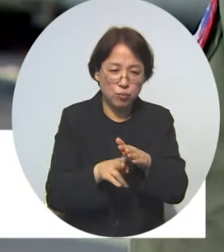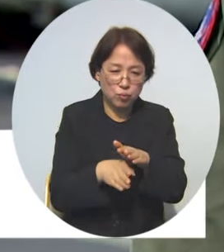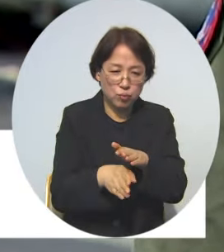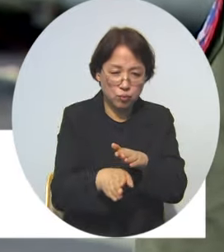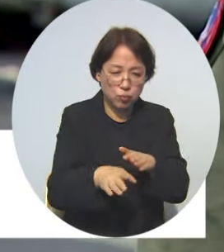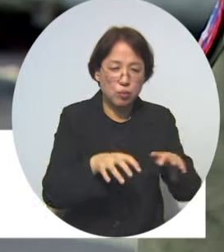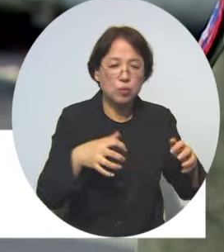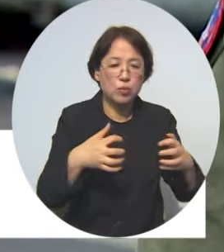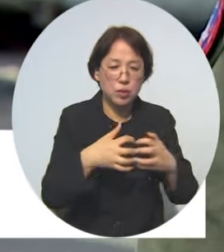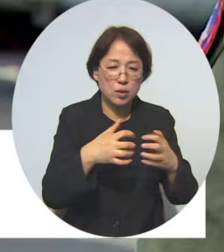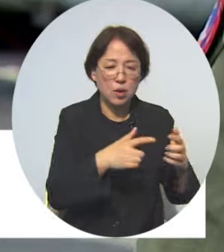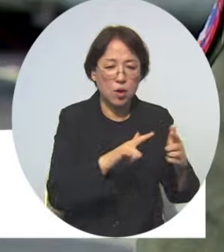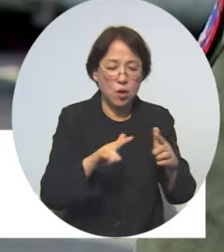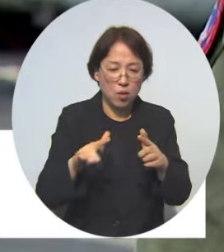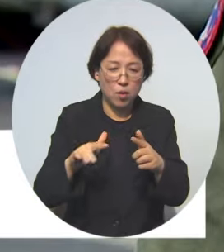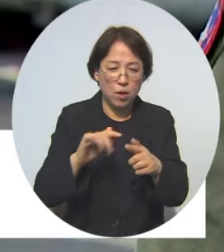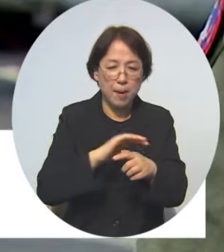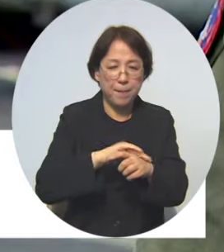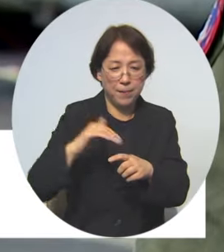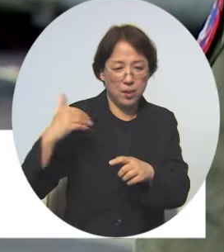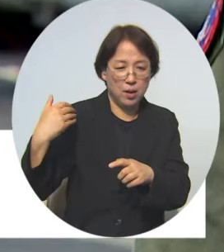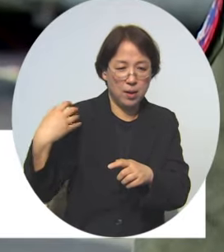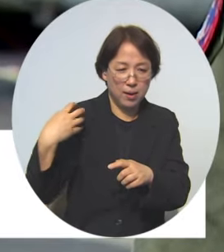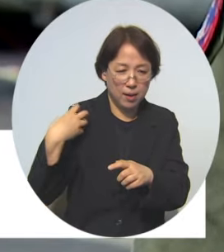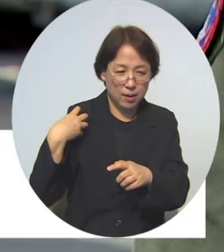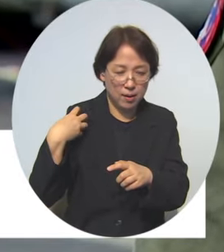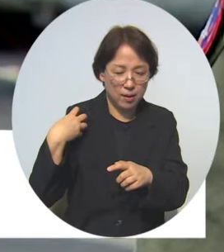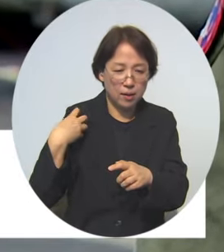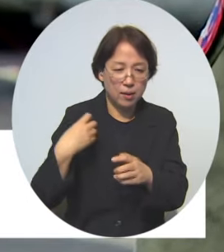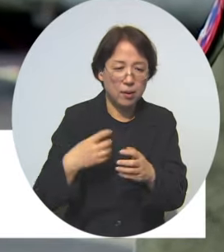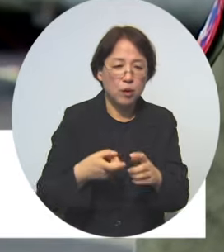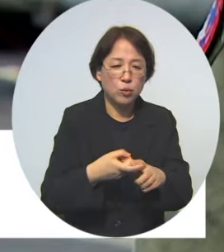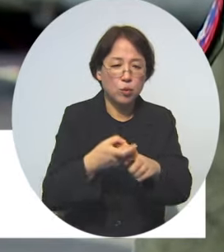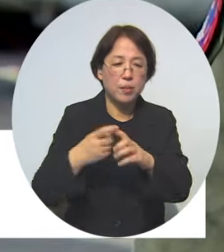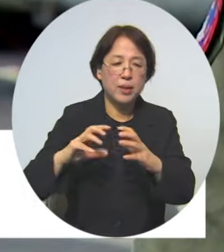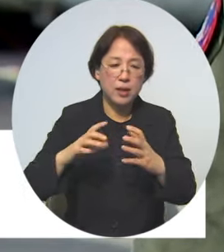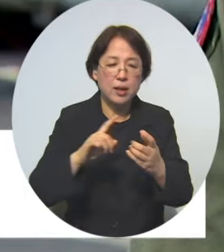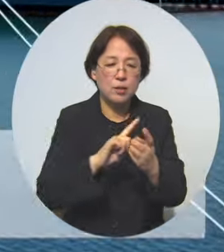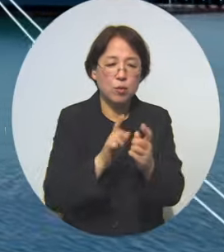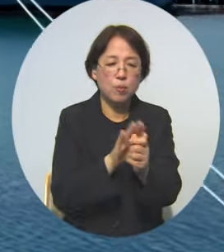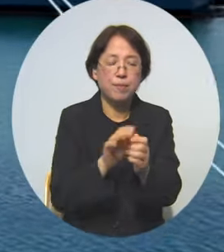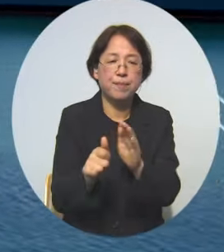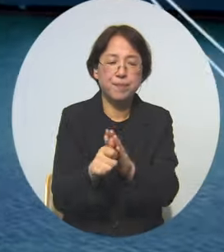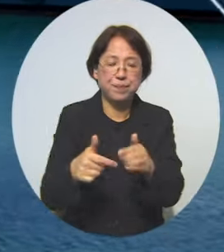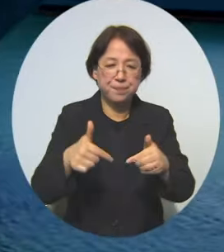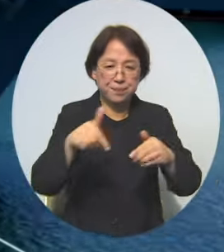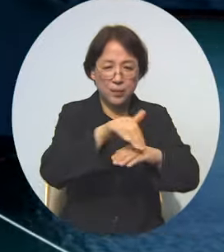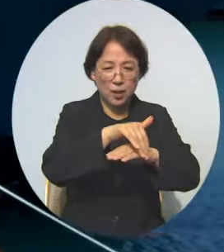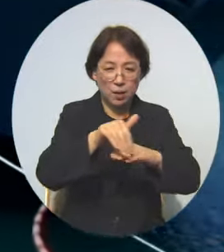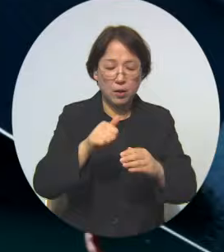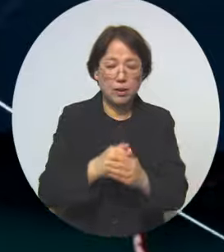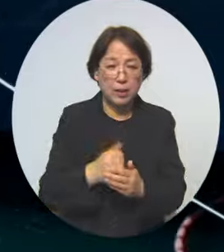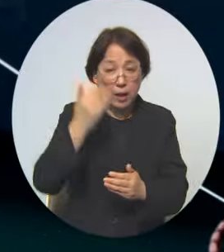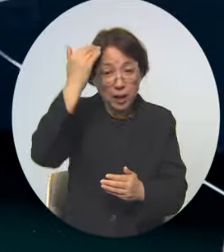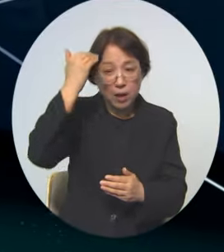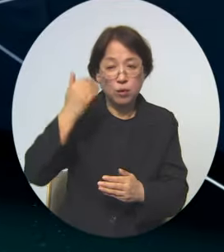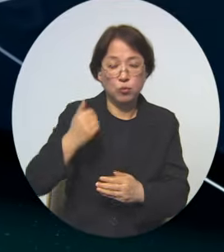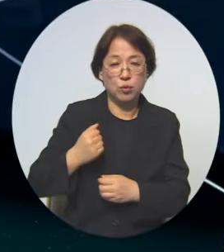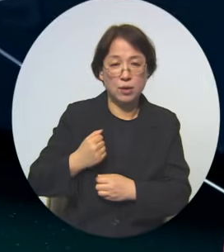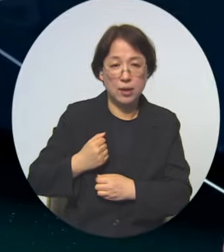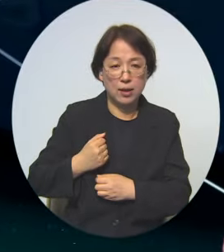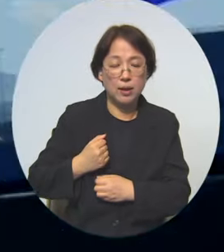missions to increase our interoperability with all the participating nations. 우리 해군은 현지 시간